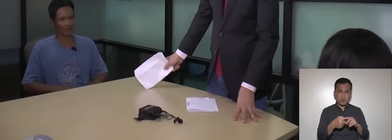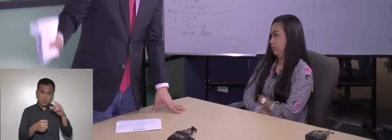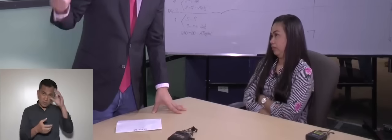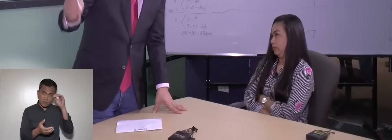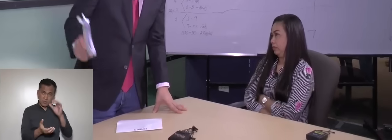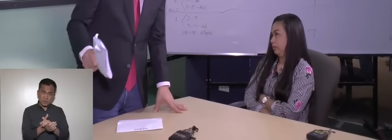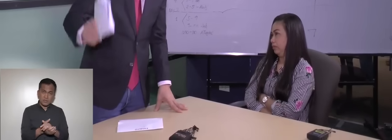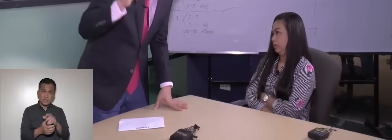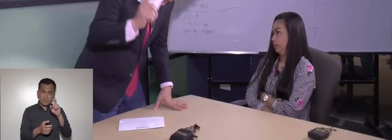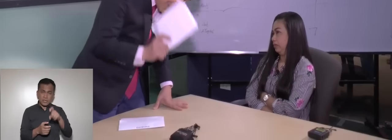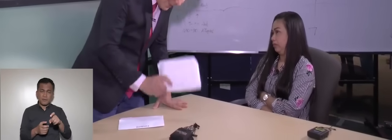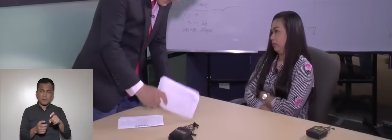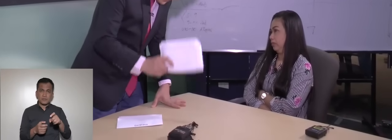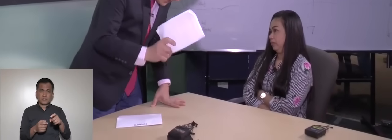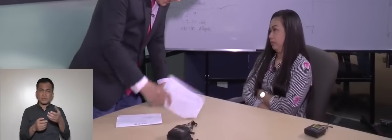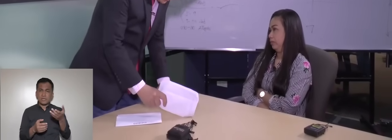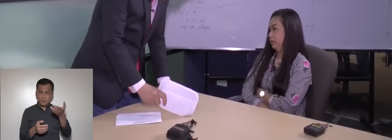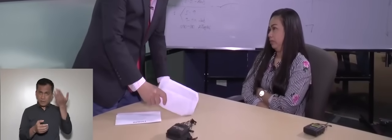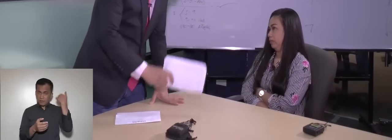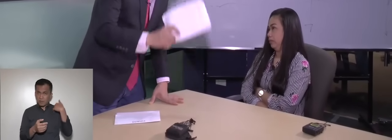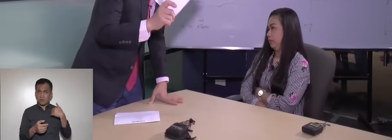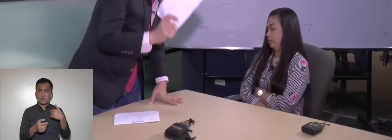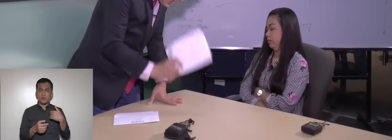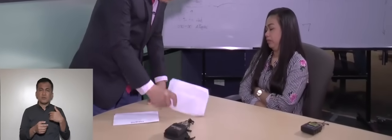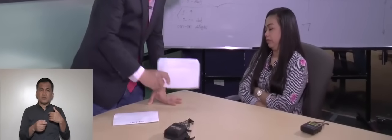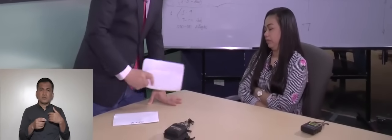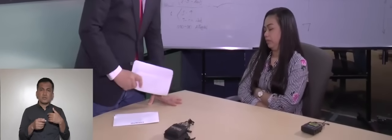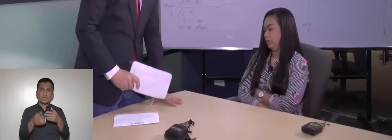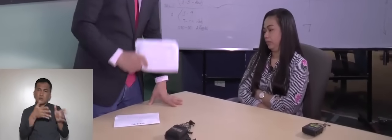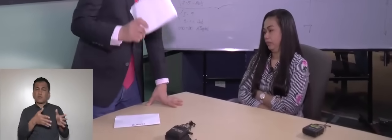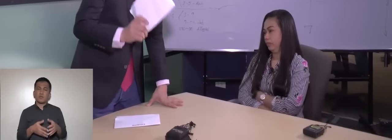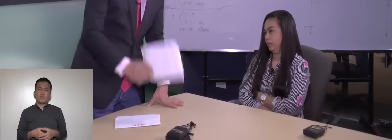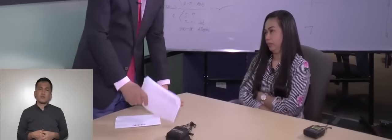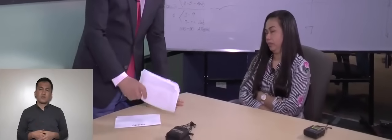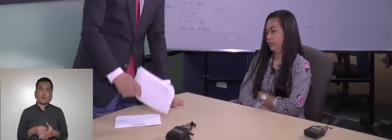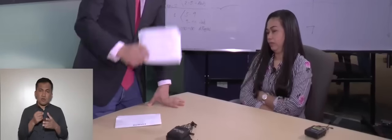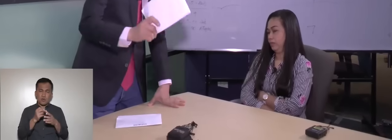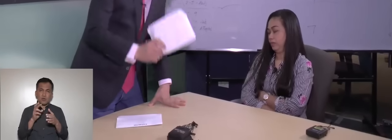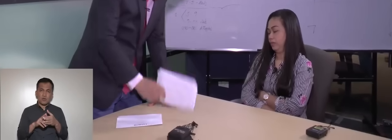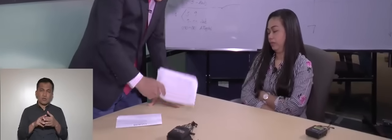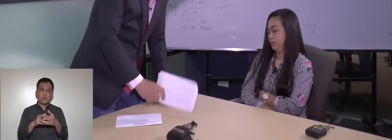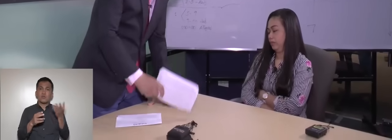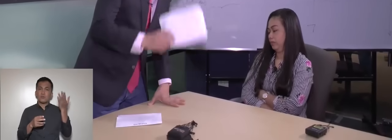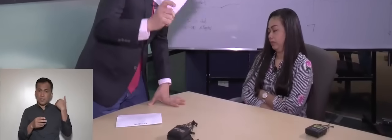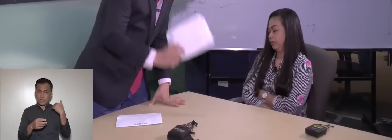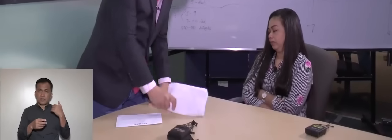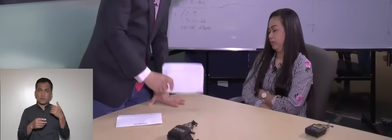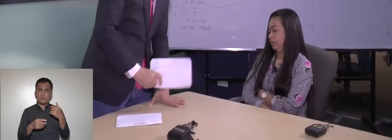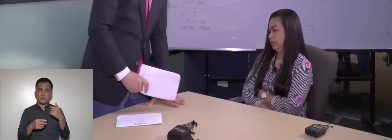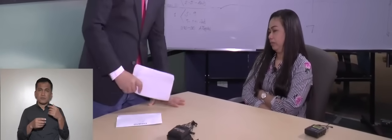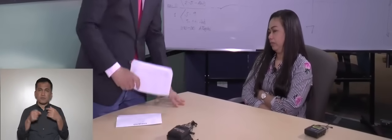mister, dapat right there and then, iniwan mo na, o dili kaya right there and